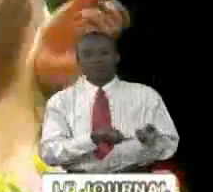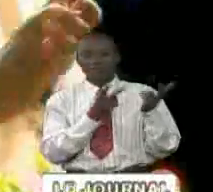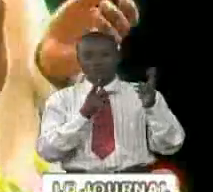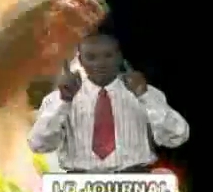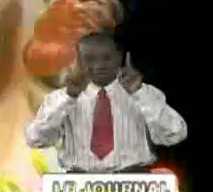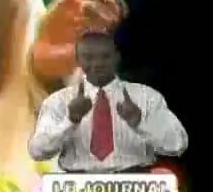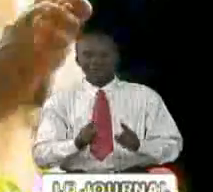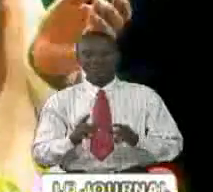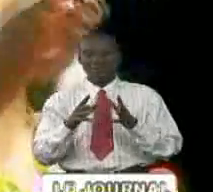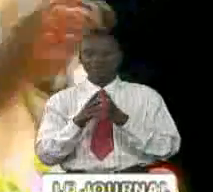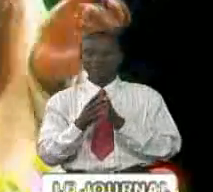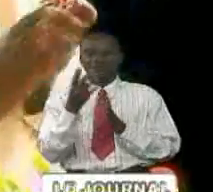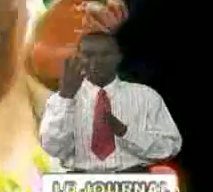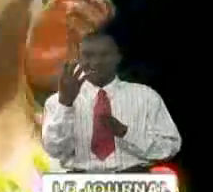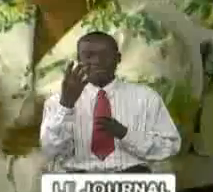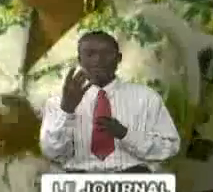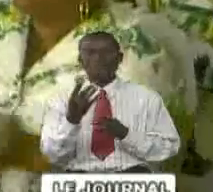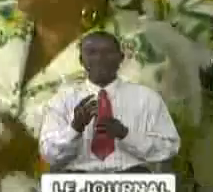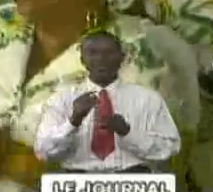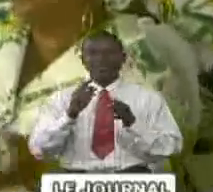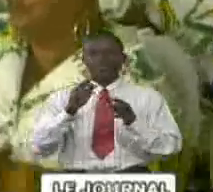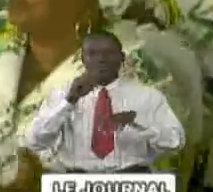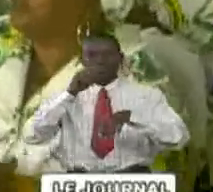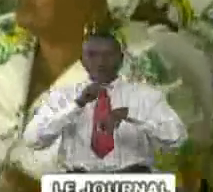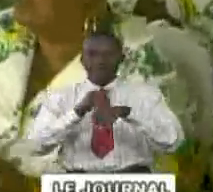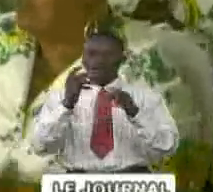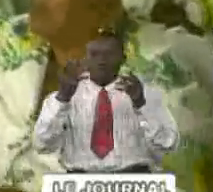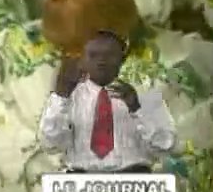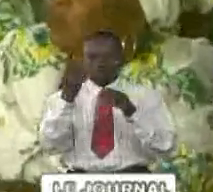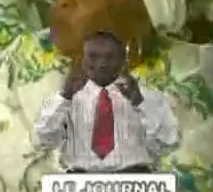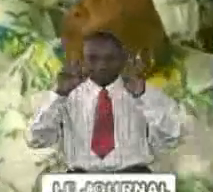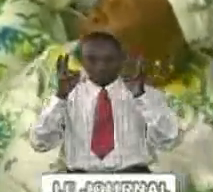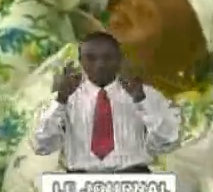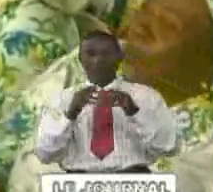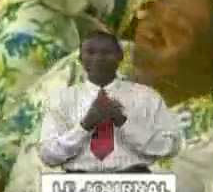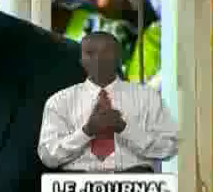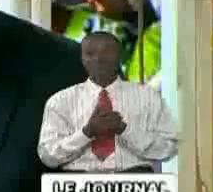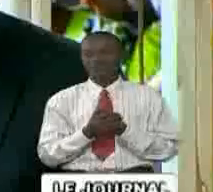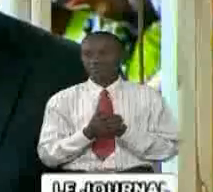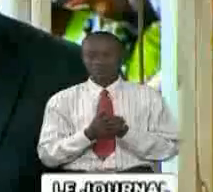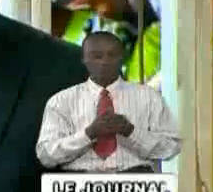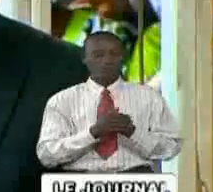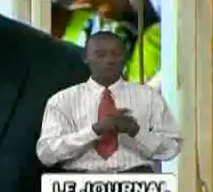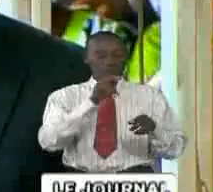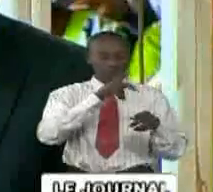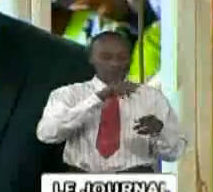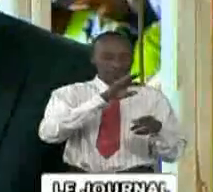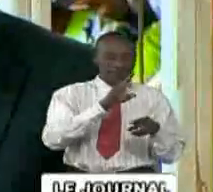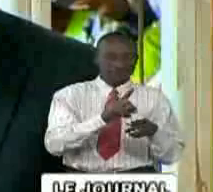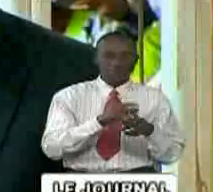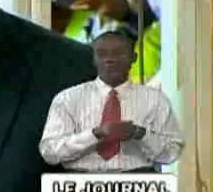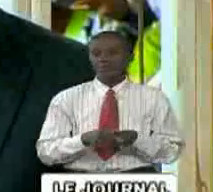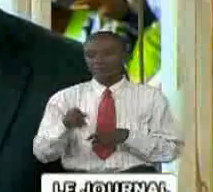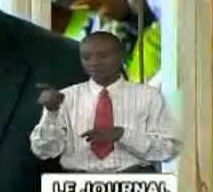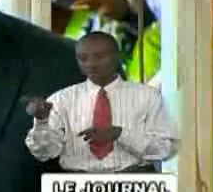travers 4 vœux. Vœux d'harmonie entre la direction politique du Parti démocratique gabonais et l'action du gouvernement. Vœux de voir les